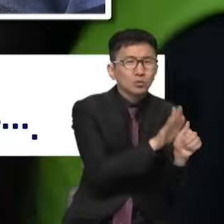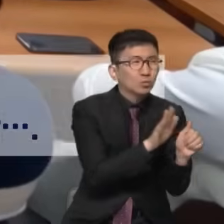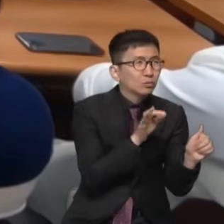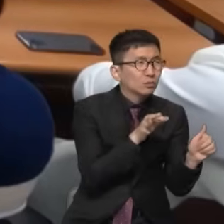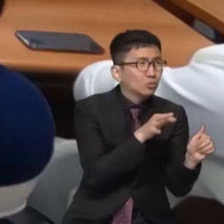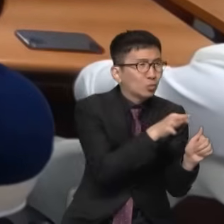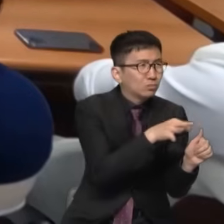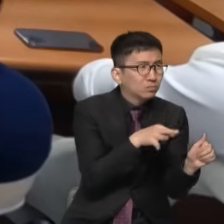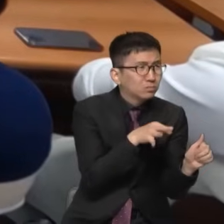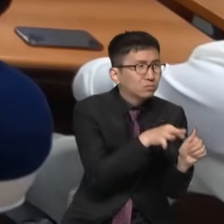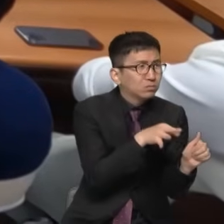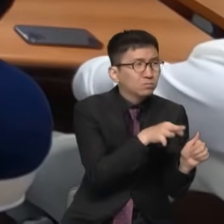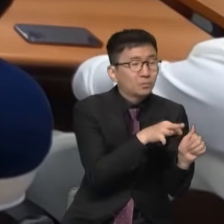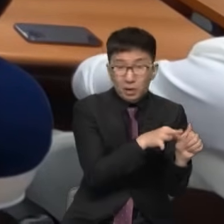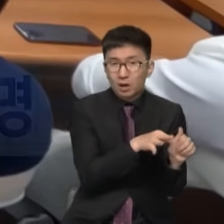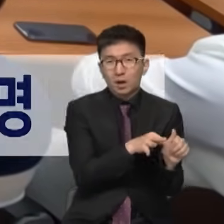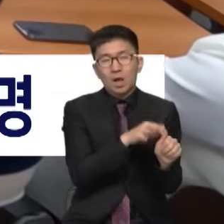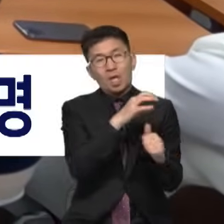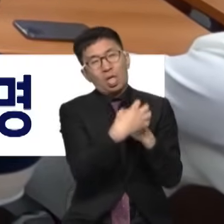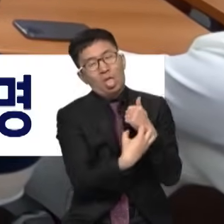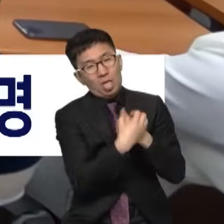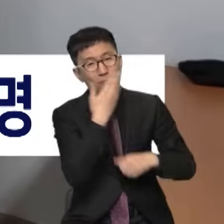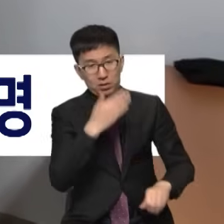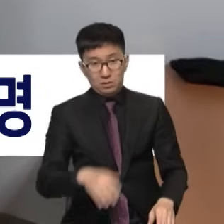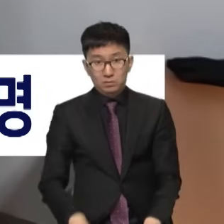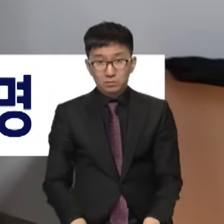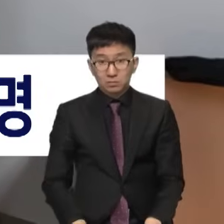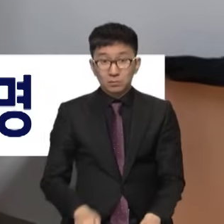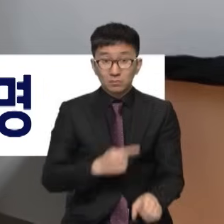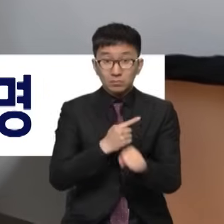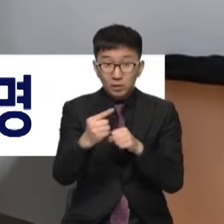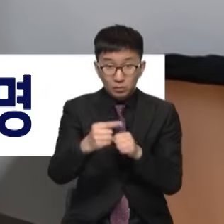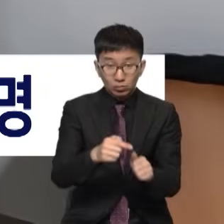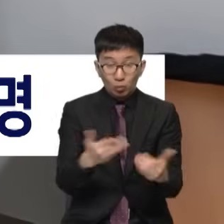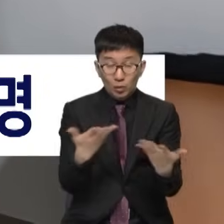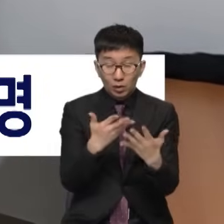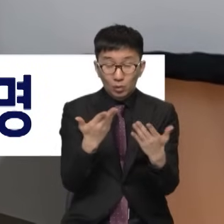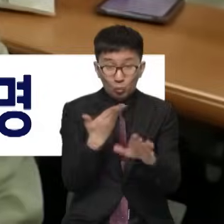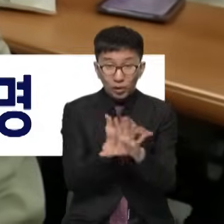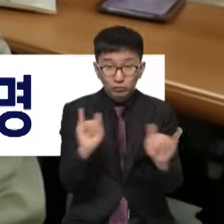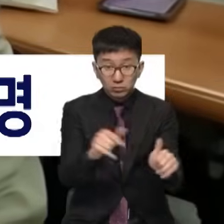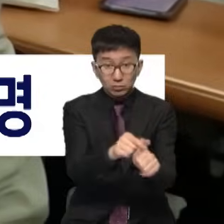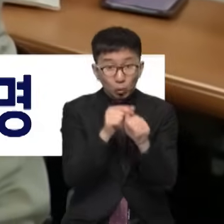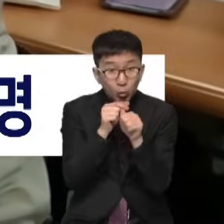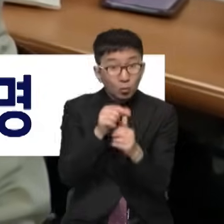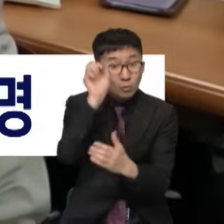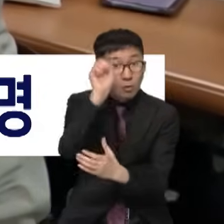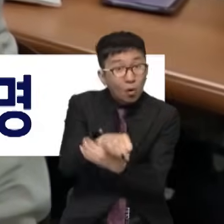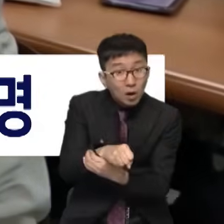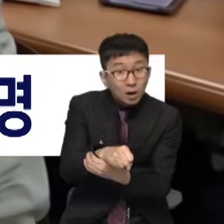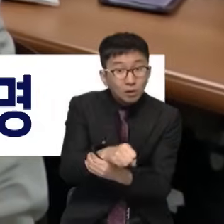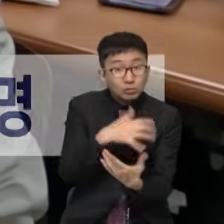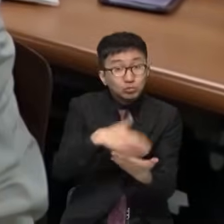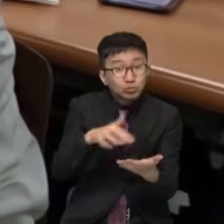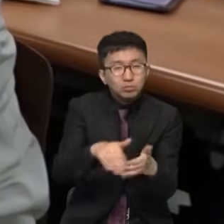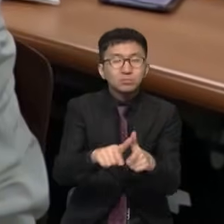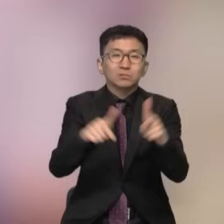착취되거나. 내년 고용 허가 인원은 올해보다 37.5% 늘어난 16만 5천